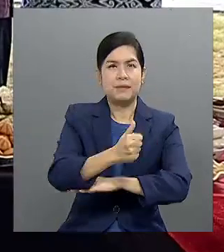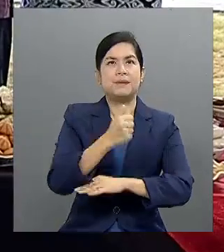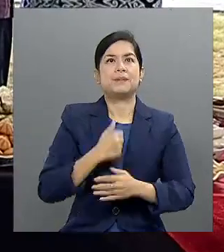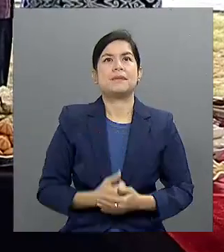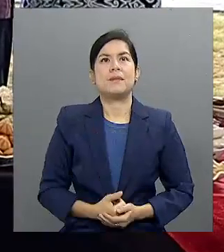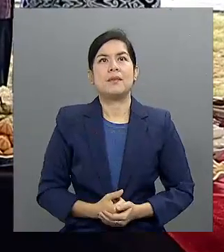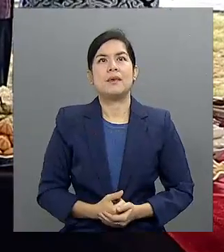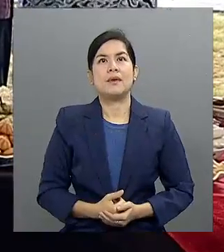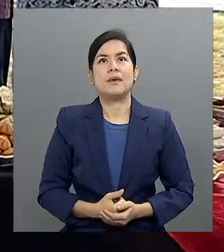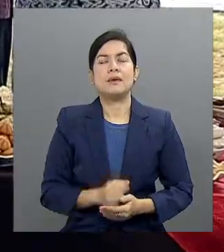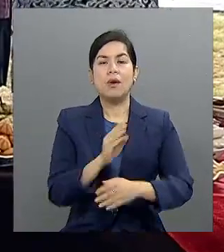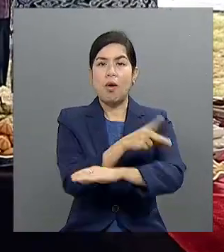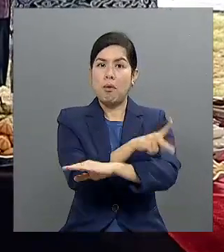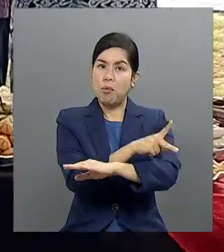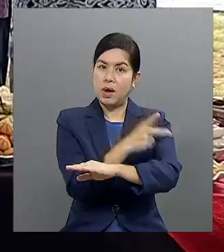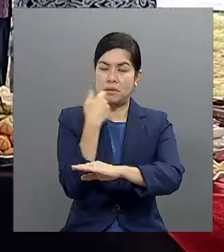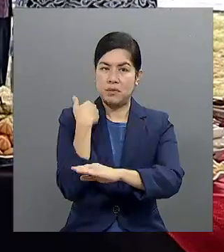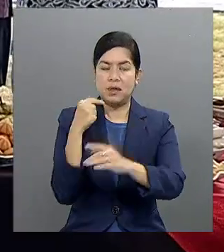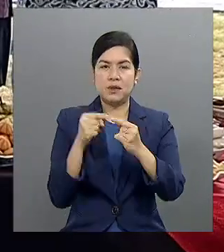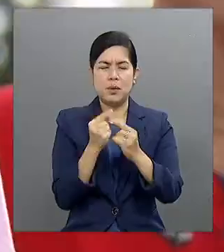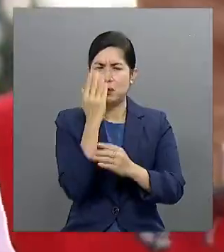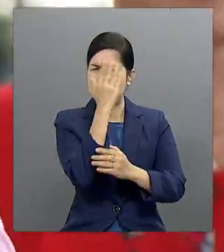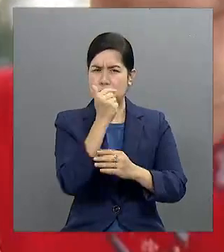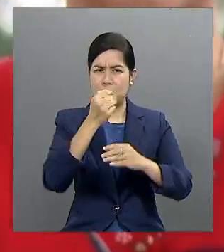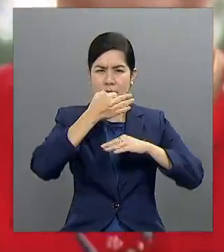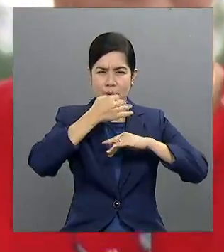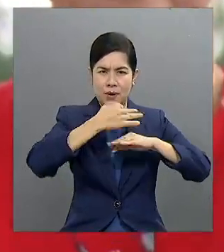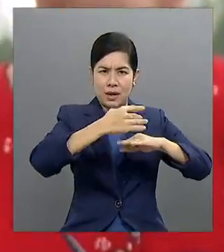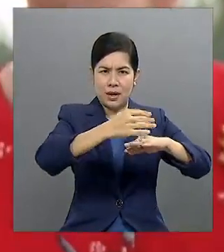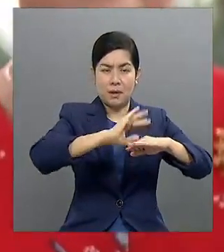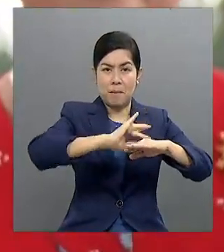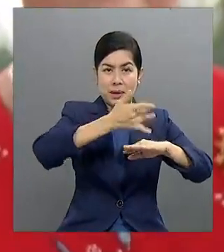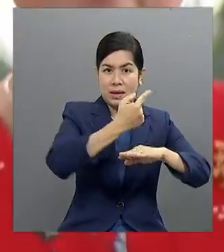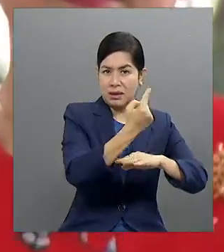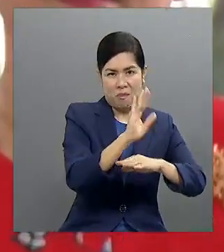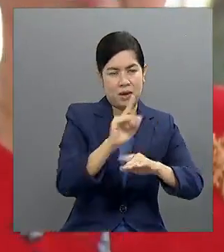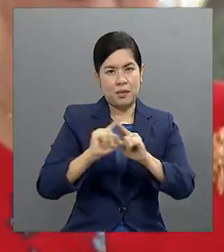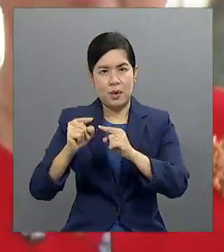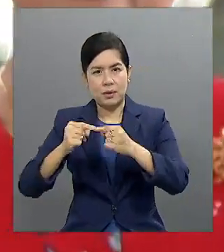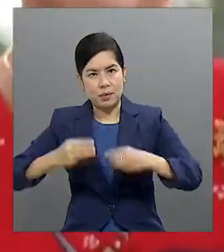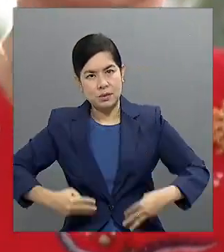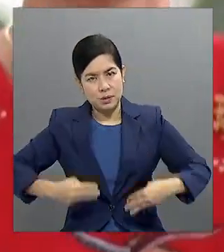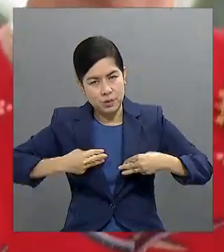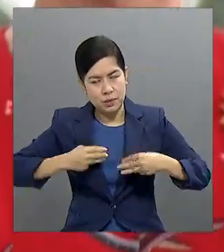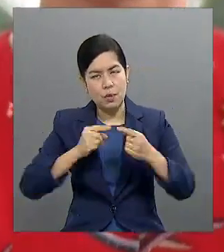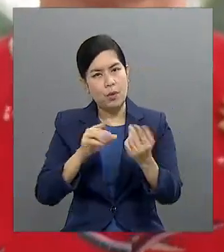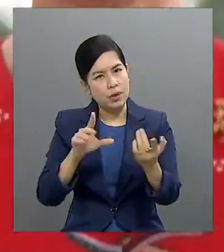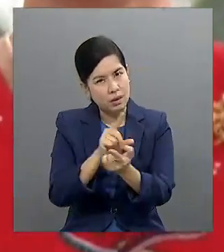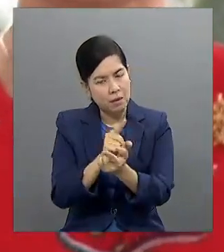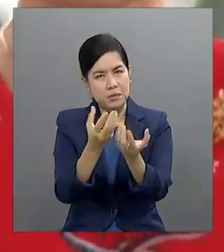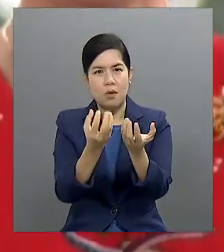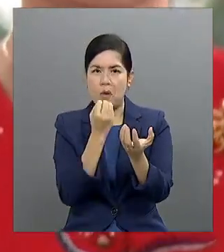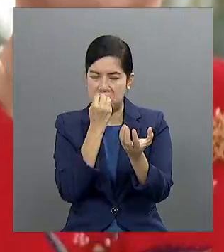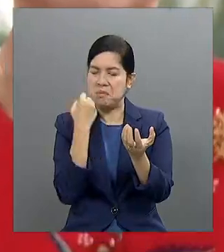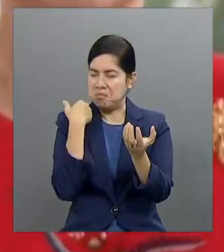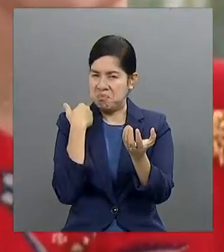ตเนี่ยไม่ได้มีดีแค่ทะเล ใช ่วิถีชีวิตชุมชนเป็นอะไรที่แบบน่ามาท่องเที่ยวแล้วก็มาลงพื้นที่เนาะทำให้เราได้รู้อะไรมาก